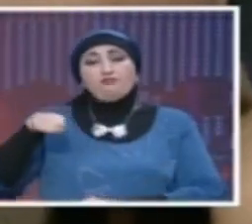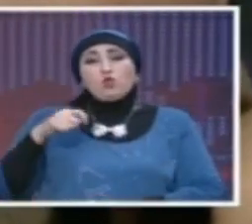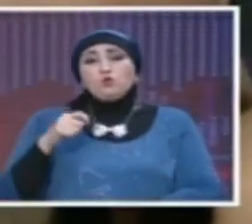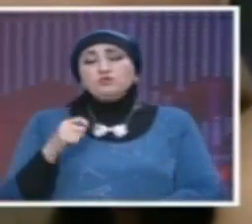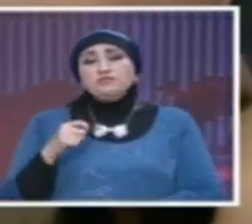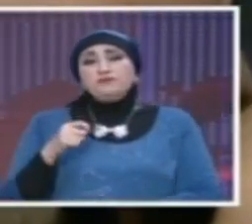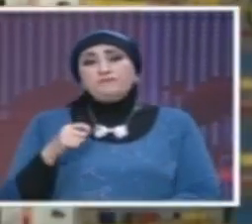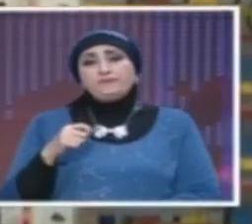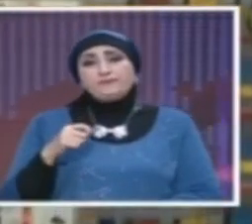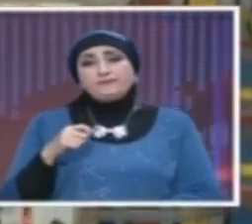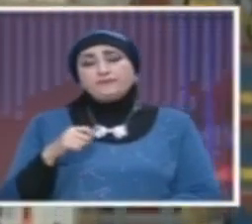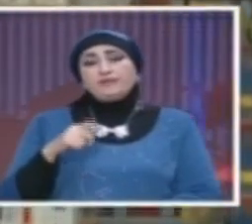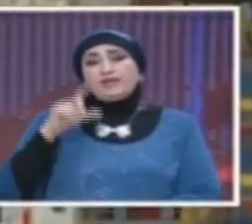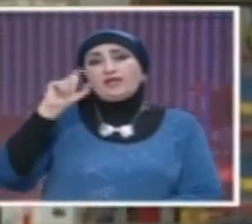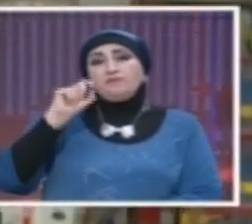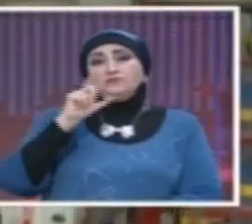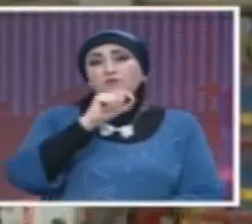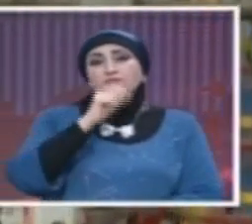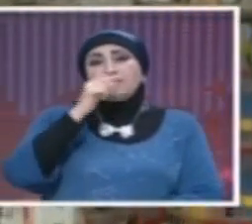القضايا بلغت